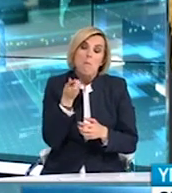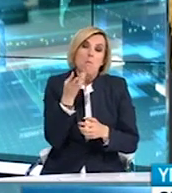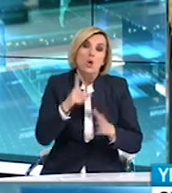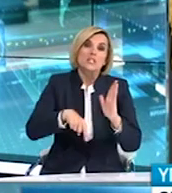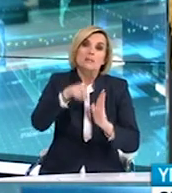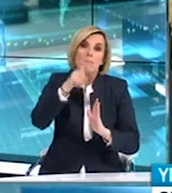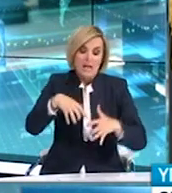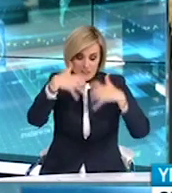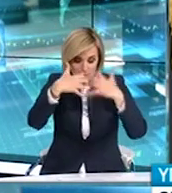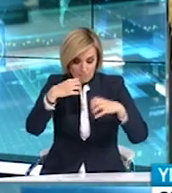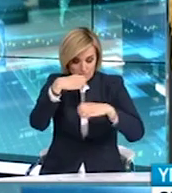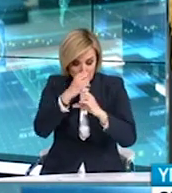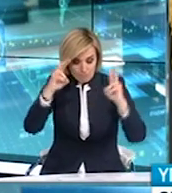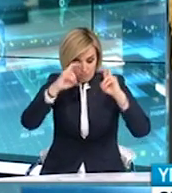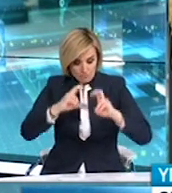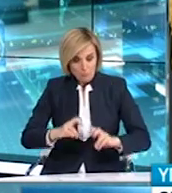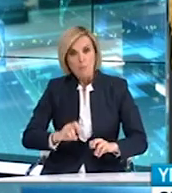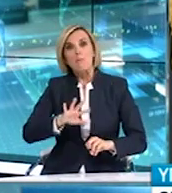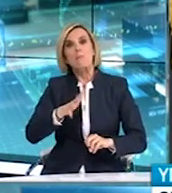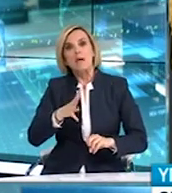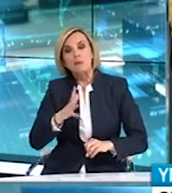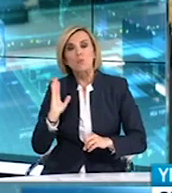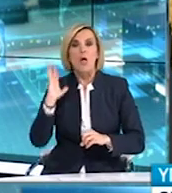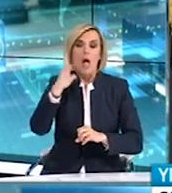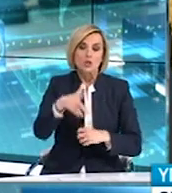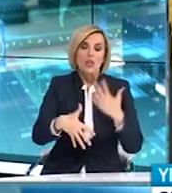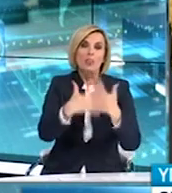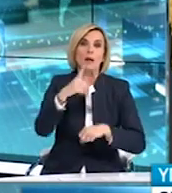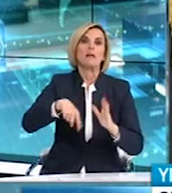των δεδομένων έχει μανθεί από 1 έως και περισσότερες από 15 μέρες.